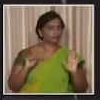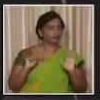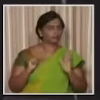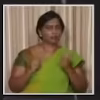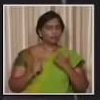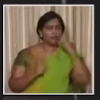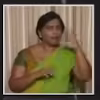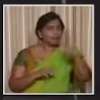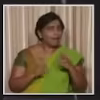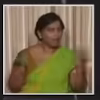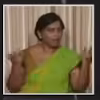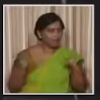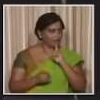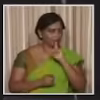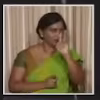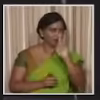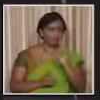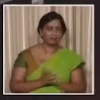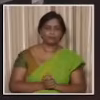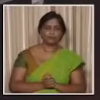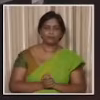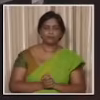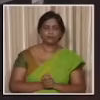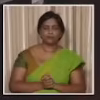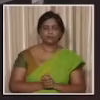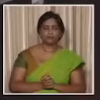තියෙන්නේ. අවභාවිතාව නෑ කියලා මම කියන්නේ. ඔව්. ආරේ